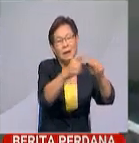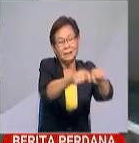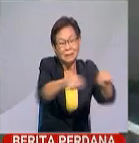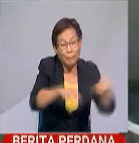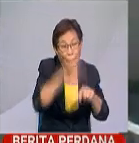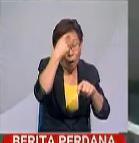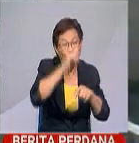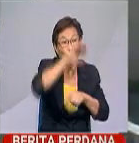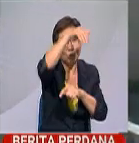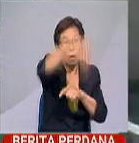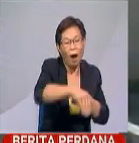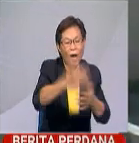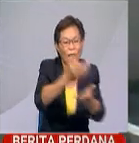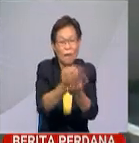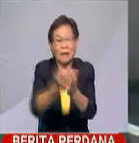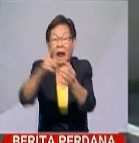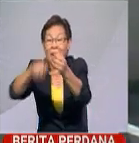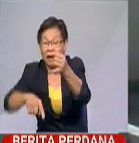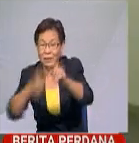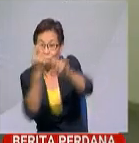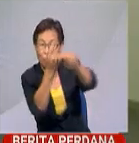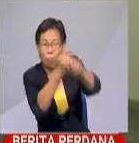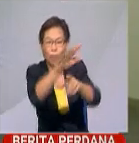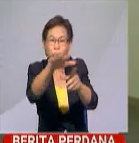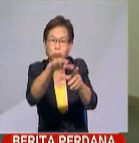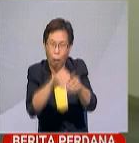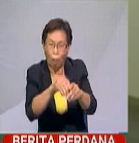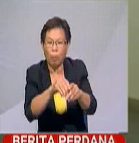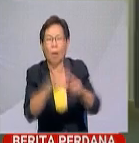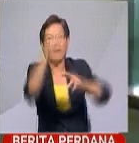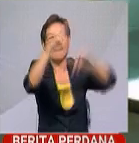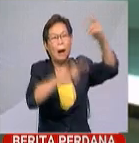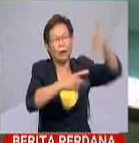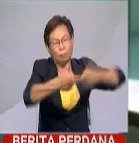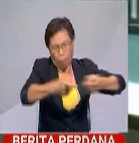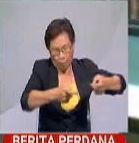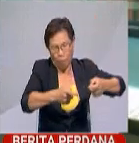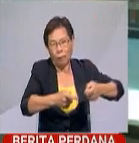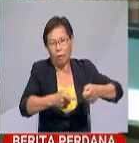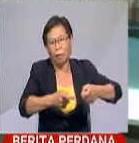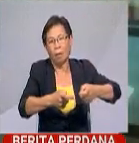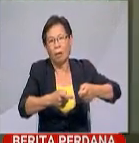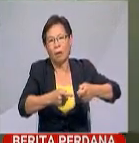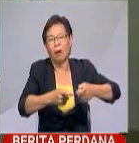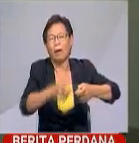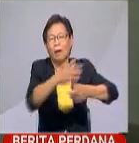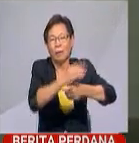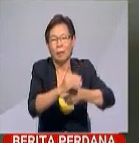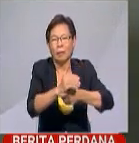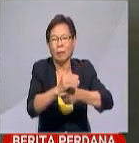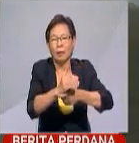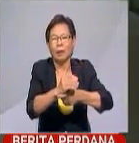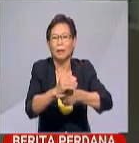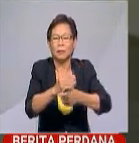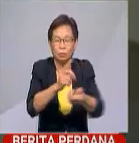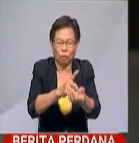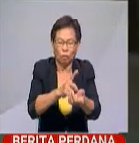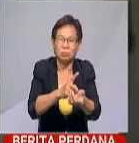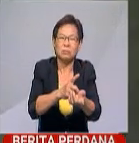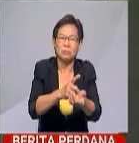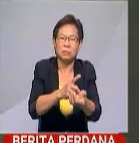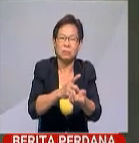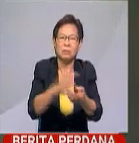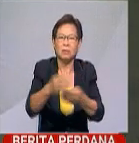kini memasuki fasa akhir itu merangkumi bangunan pentadbiran, paddock gajah dan barak pekerja